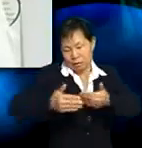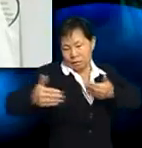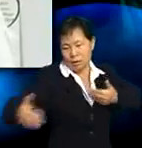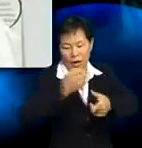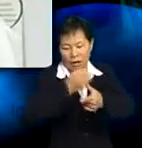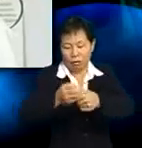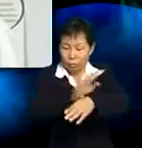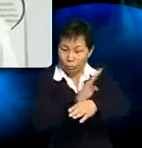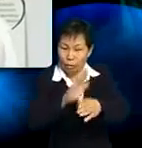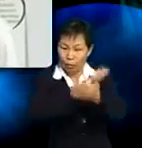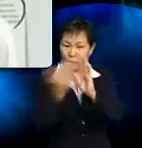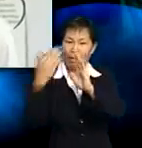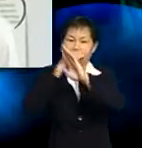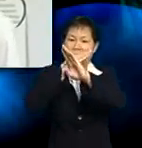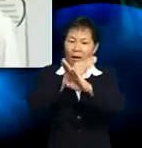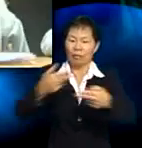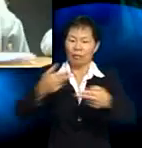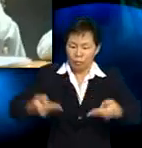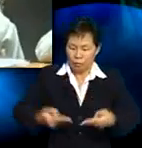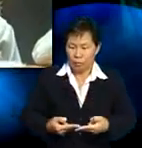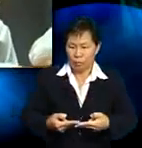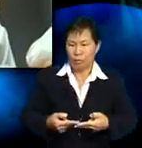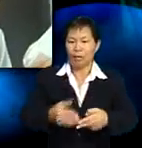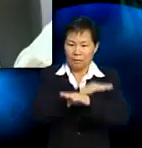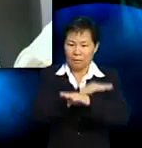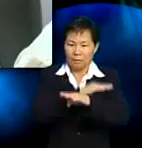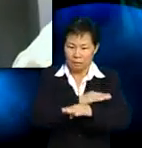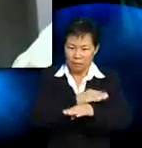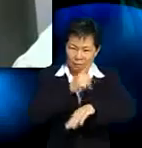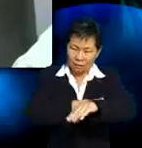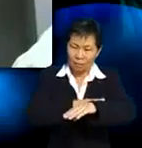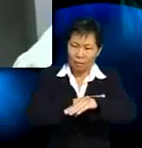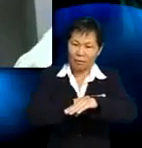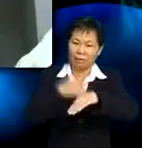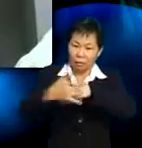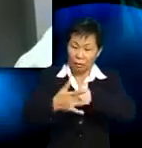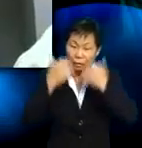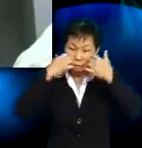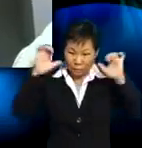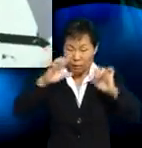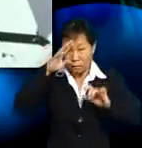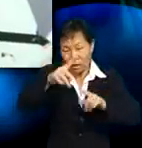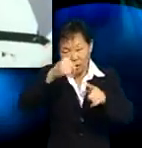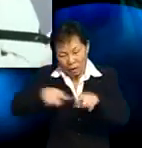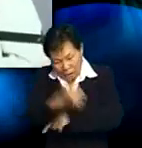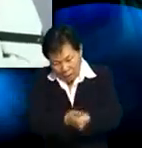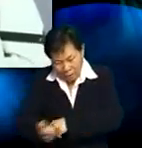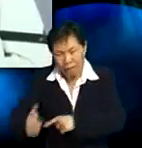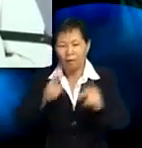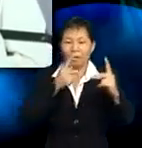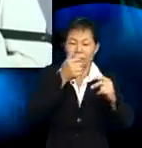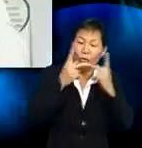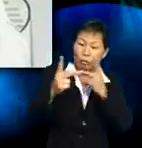jarak dan kesibukan sebagai penghalang hubungan bukan kepada zaman enoji yang semakin canggih ini kecil sebagai peralatan